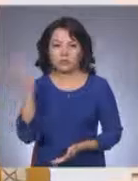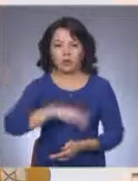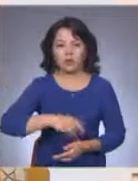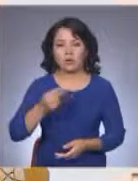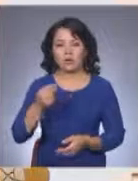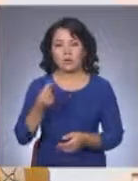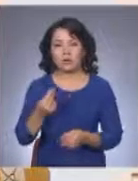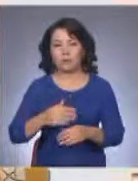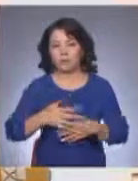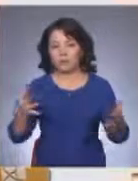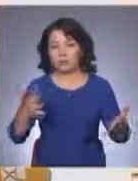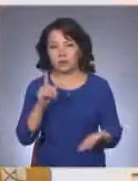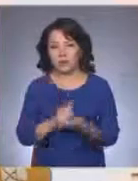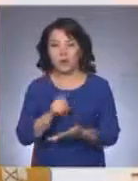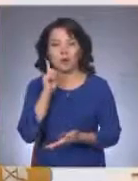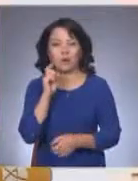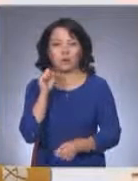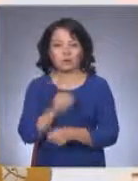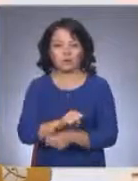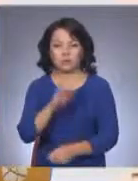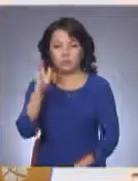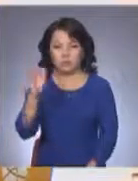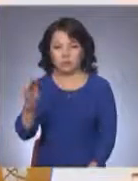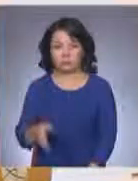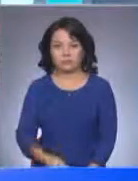және оның жұмысын уақытша тоқтатуға құқылы.